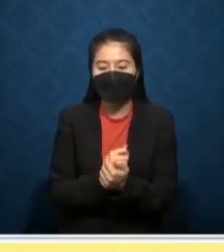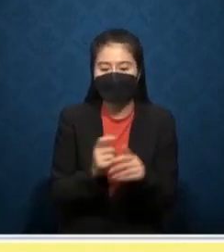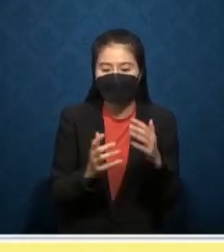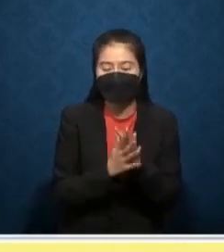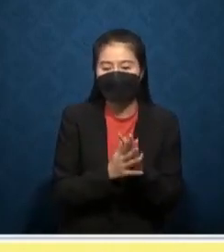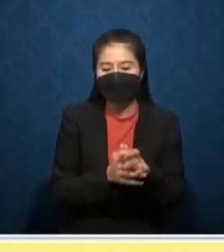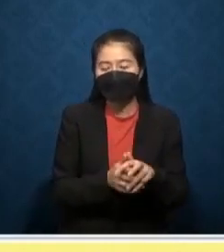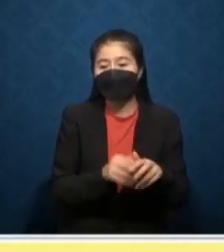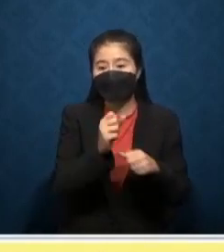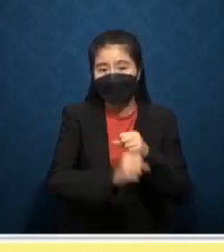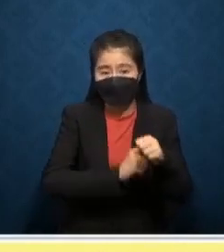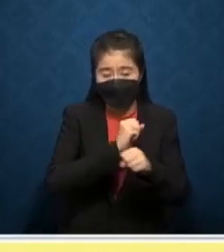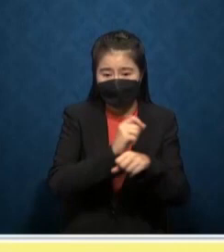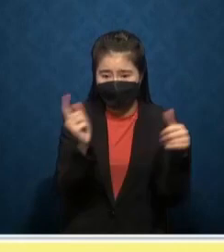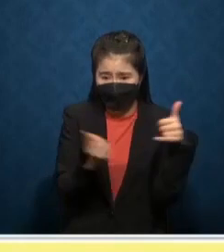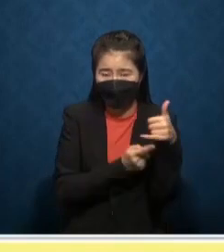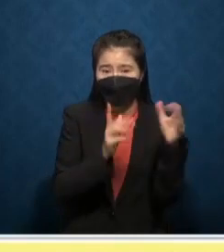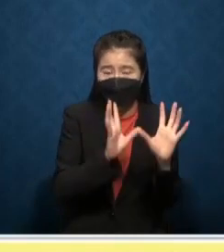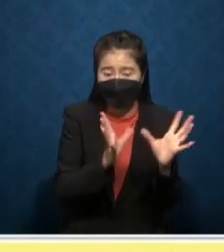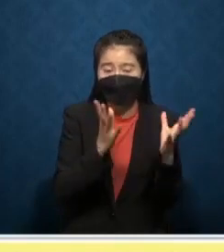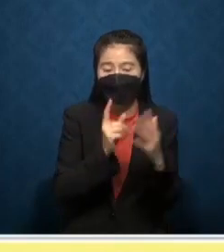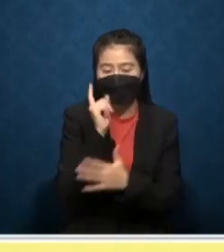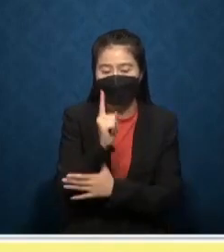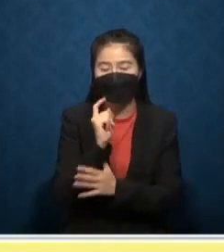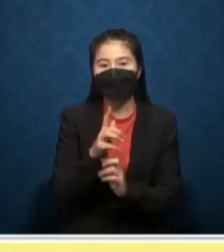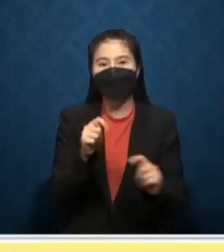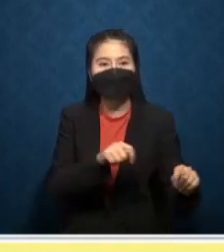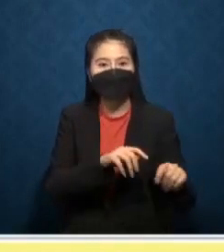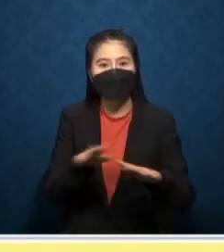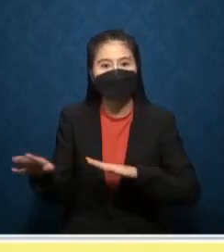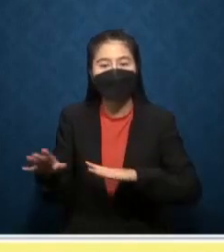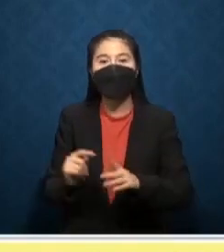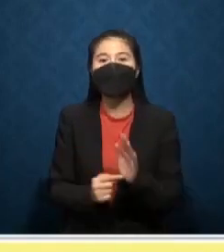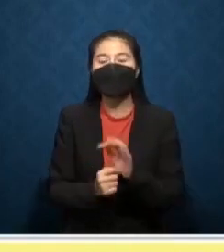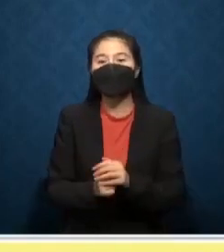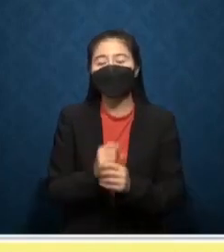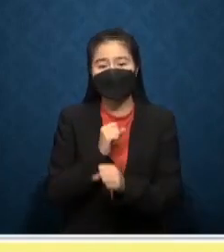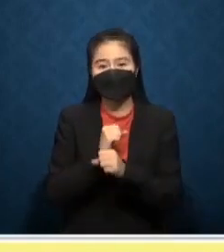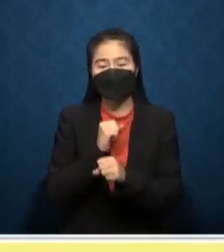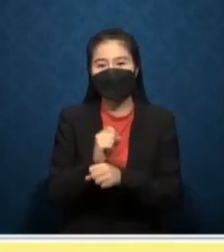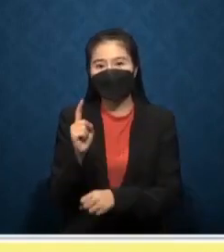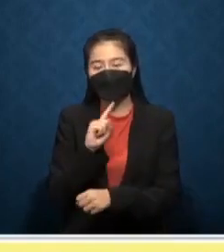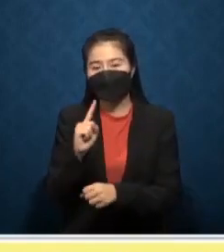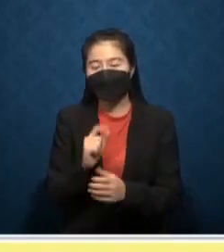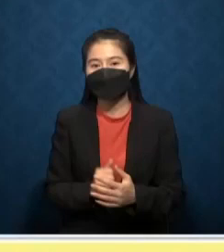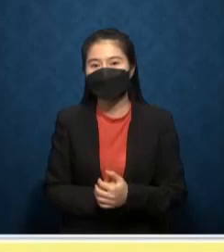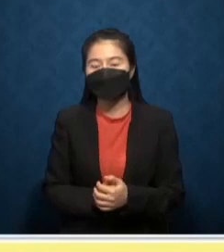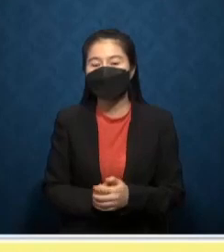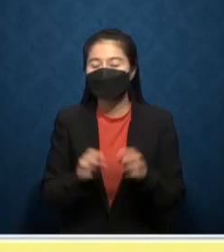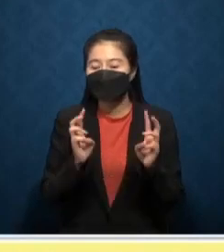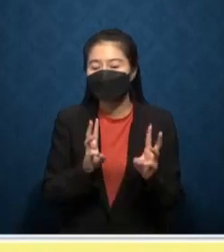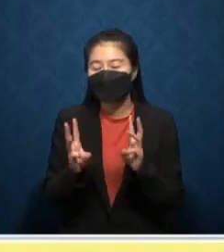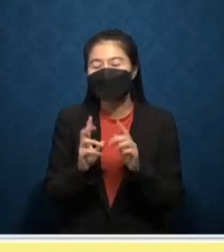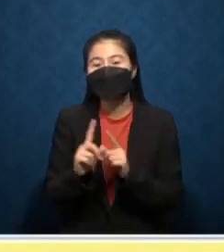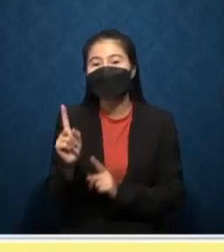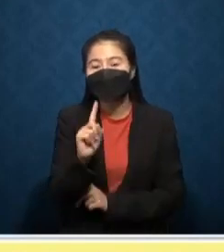ให้เขาเตรียมพร้อมก่อนไปในการเตรีมพร้มอย่เช่นที่ผมได้ดำเดินการว่าเราจะให้เขาหากันเอง